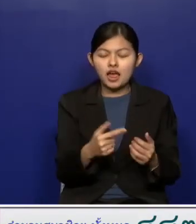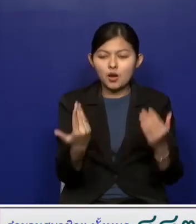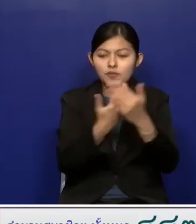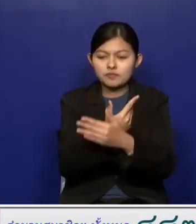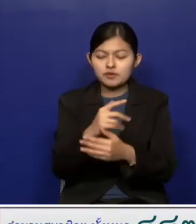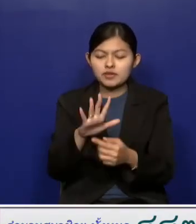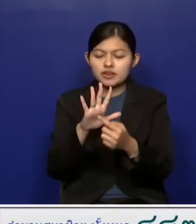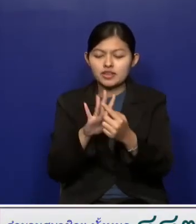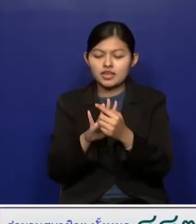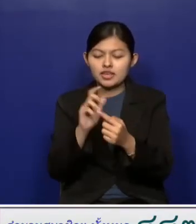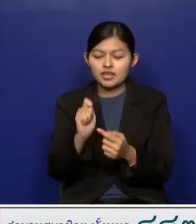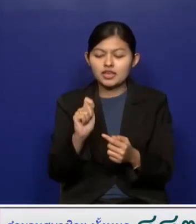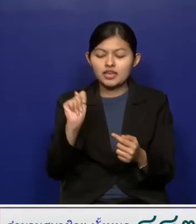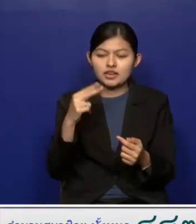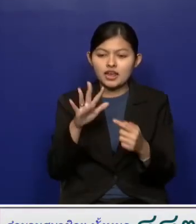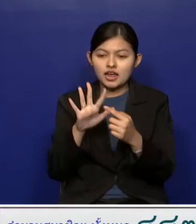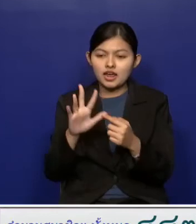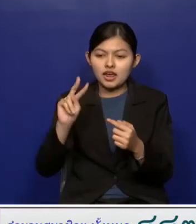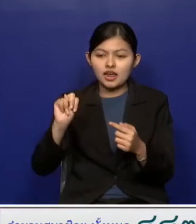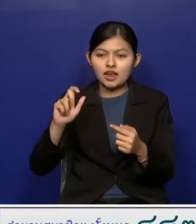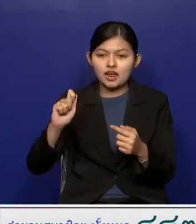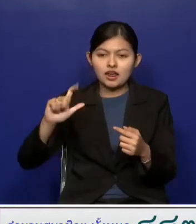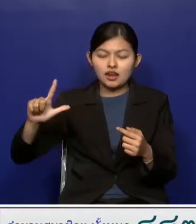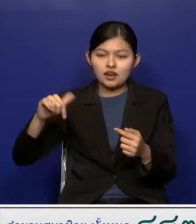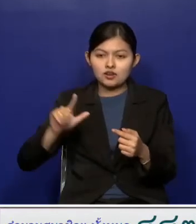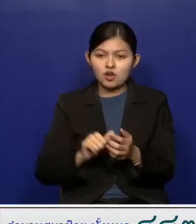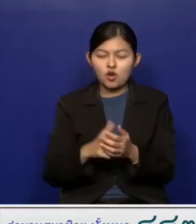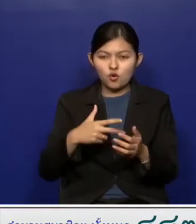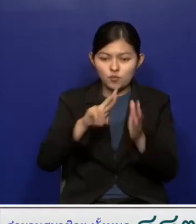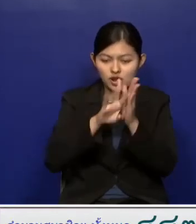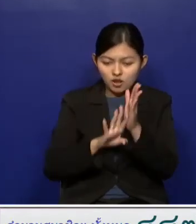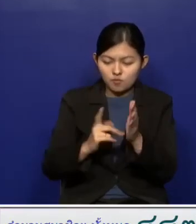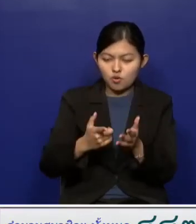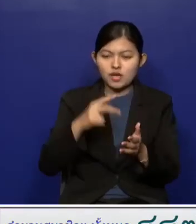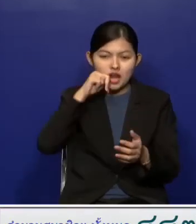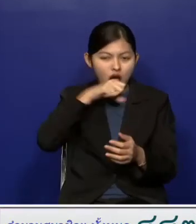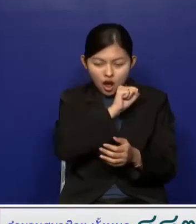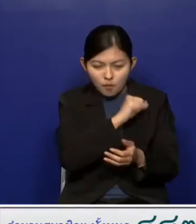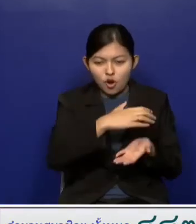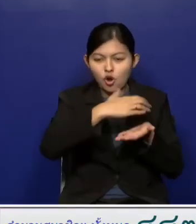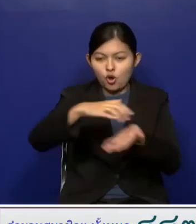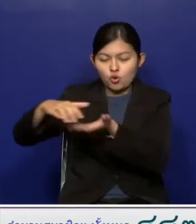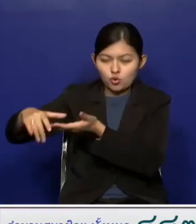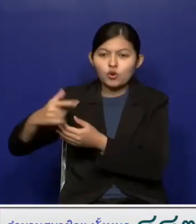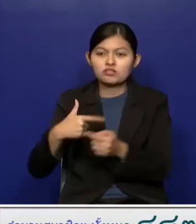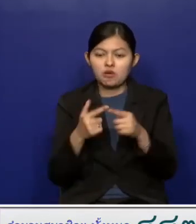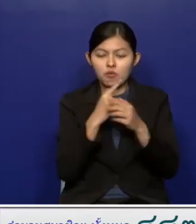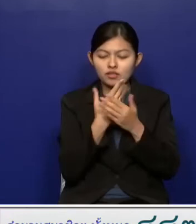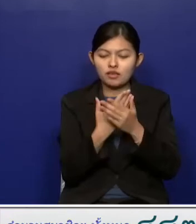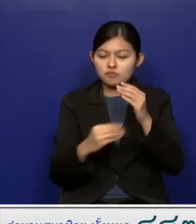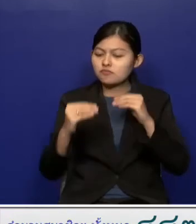ที่จะช่วยให้นำอ้อยออกจากระบบได้มากที่สุดถึงแม้ราคาจะไม่เพิ่มขึ้นมากแต่เป็นการนำ